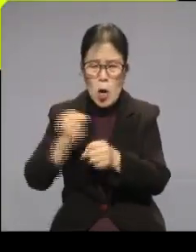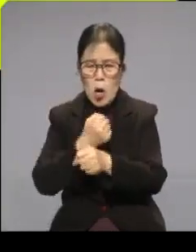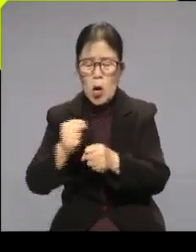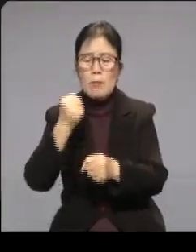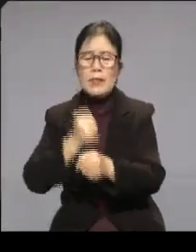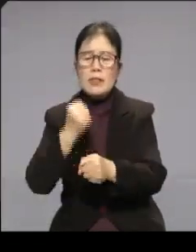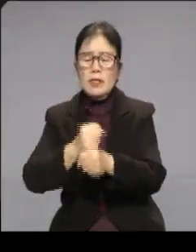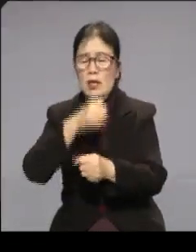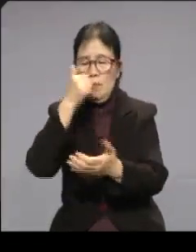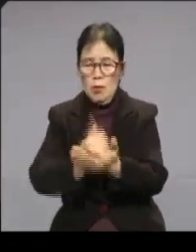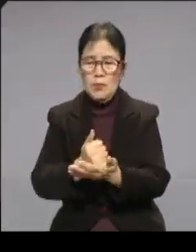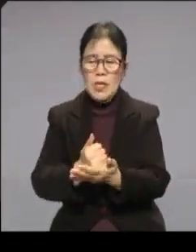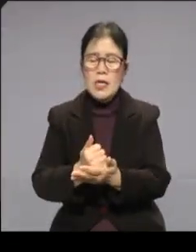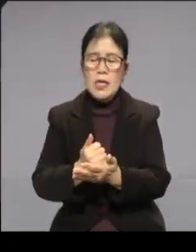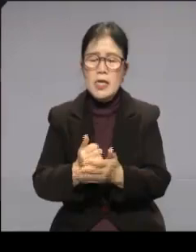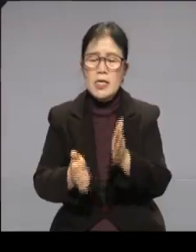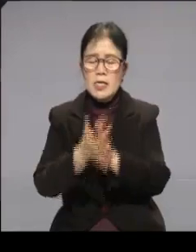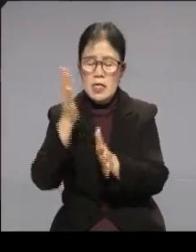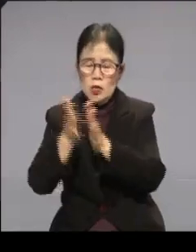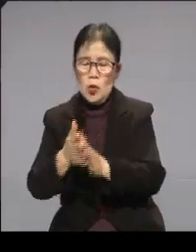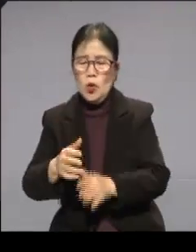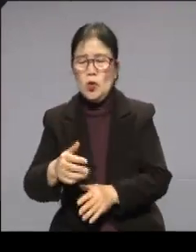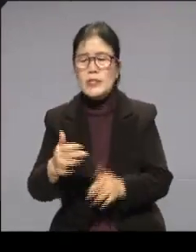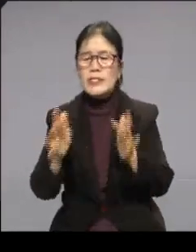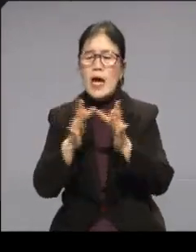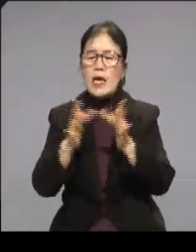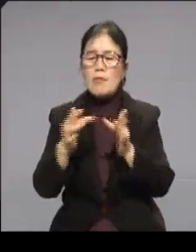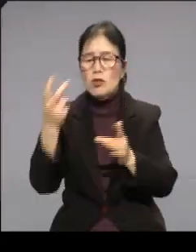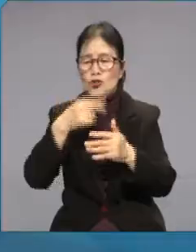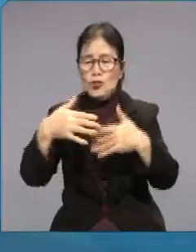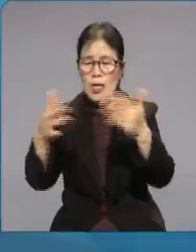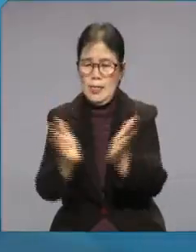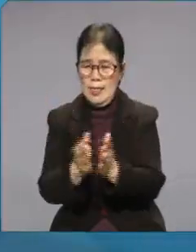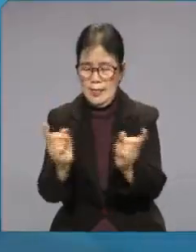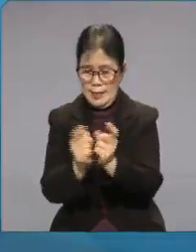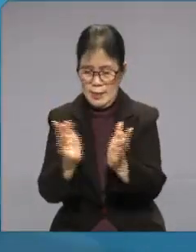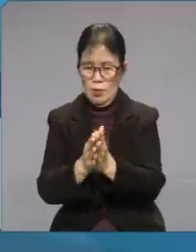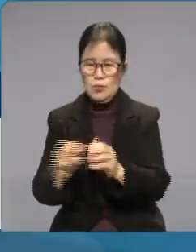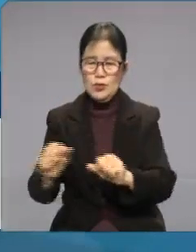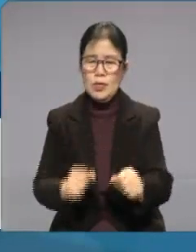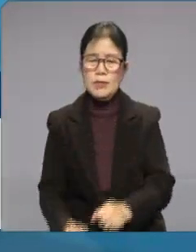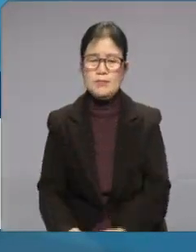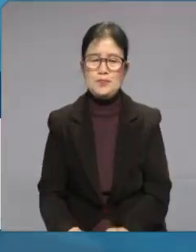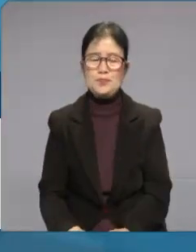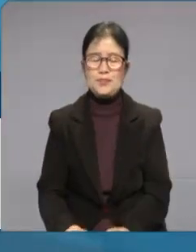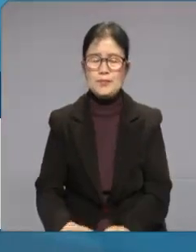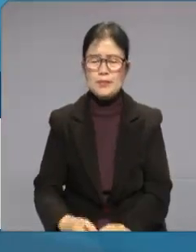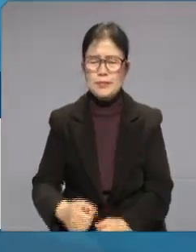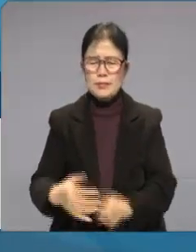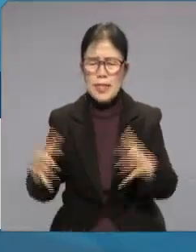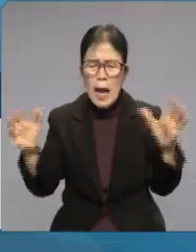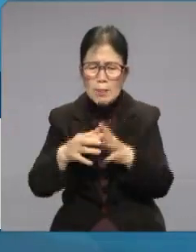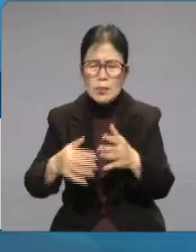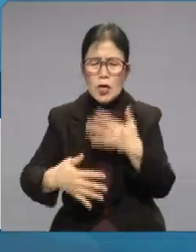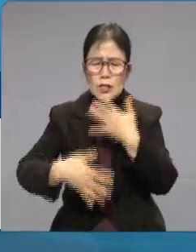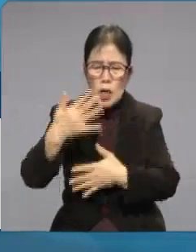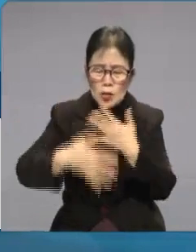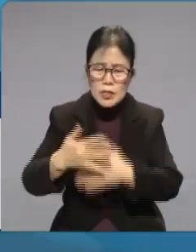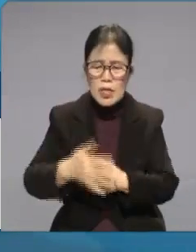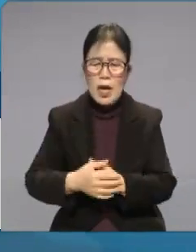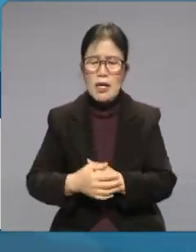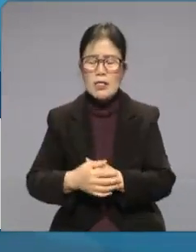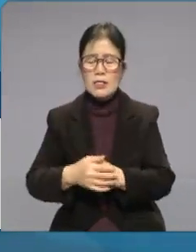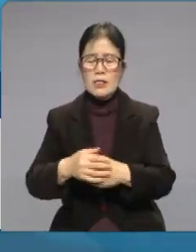범죄에는 시도경찰청 사이버수사대가 직접 수사에 나섭니다. 또 딥페이크 영상, 또 선관위